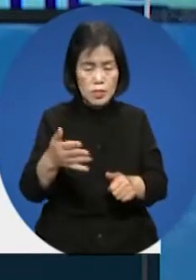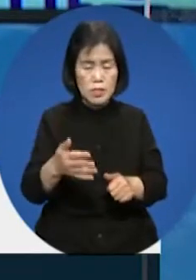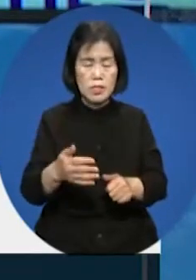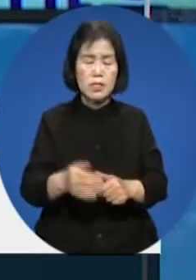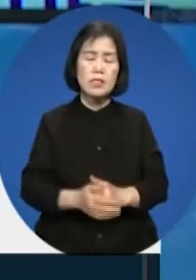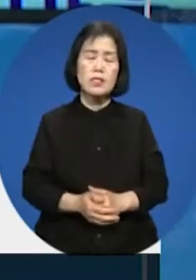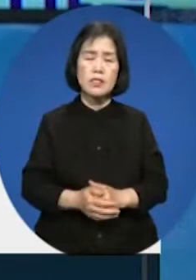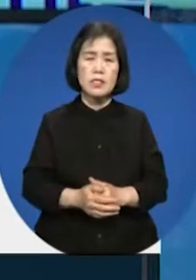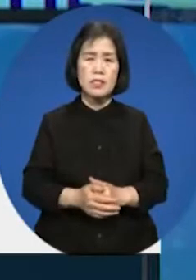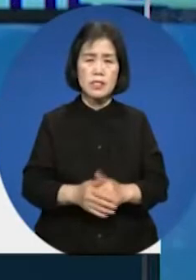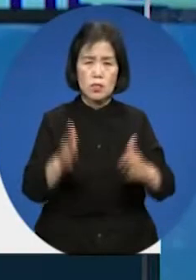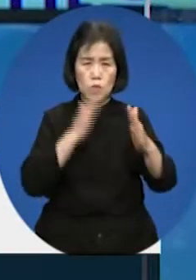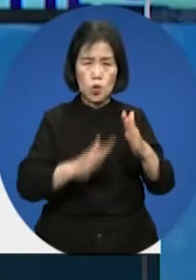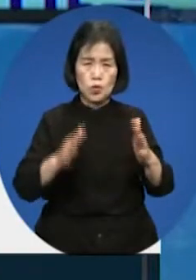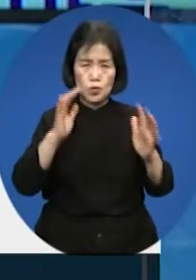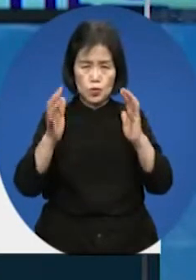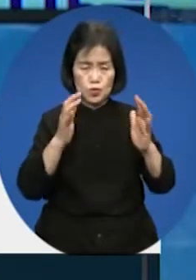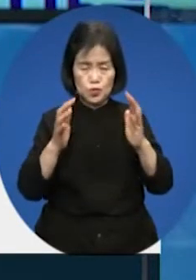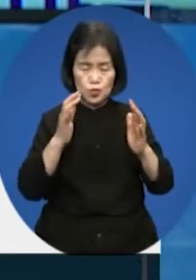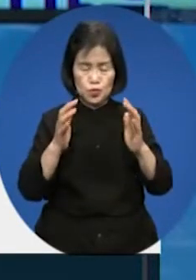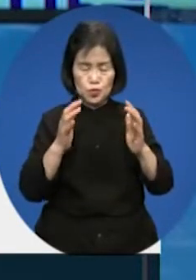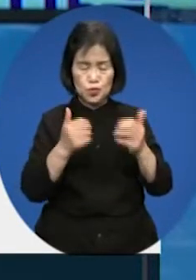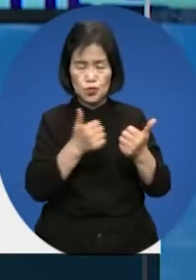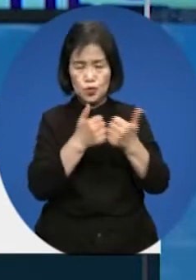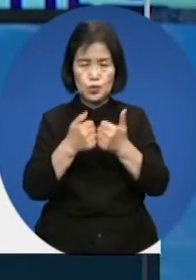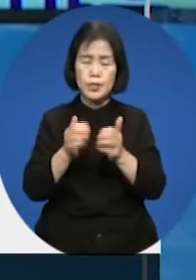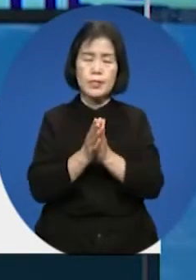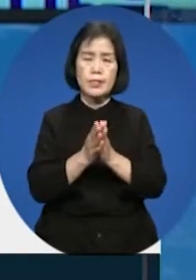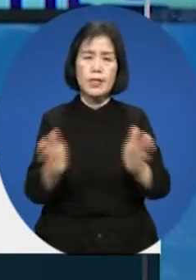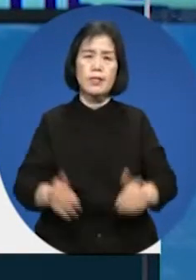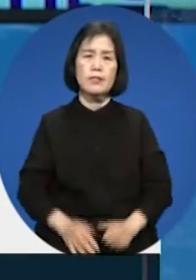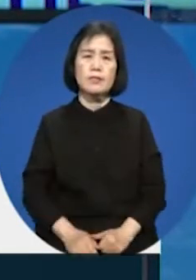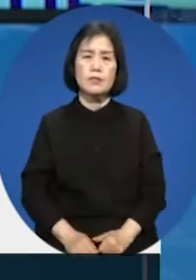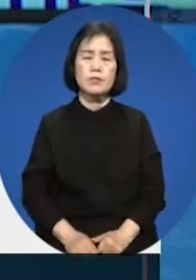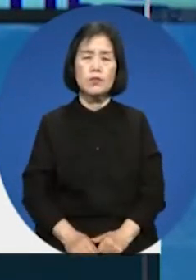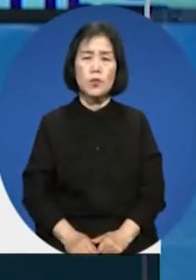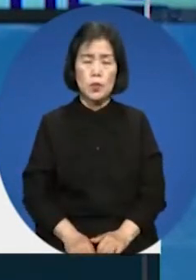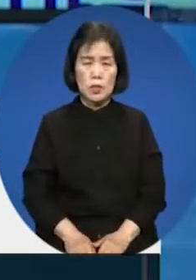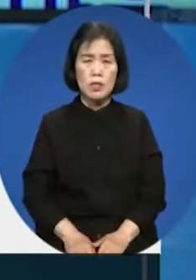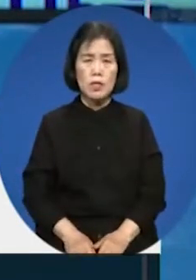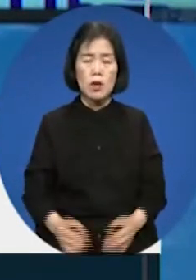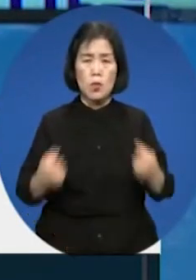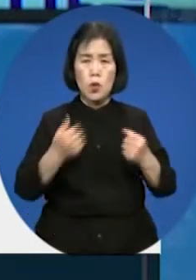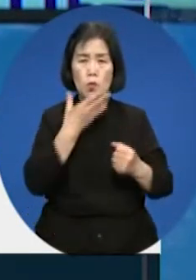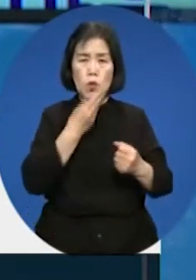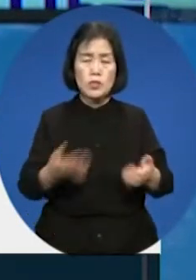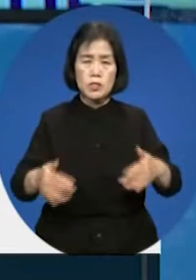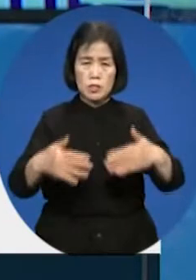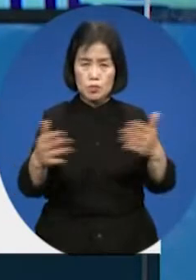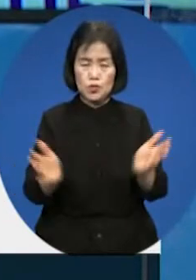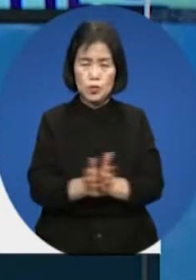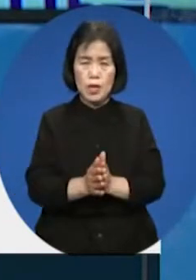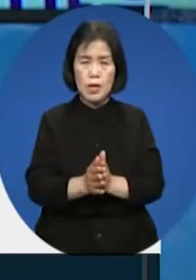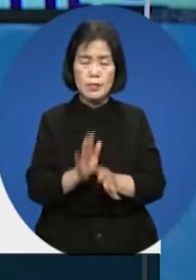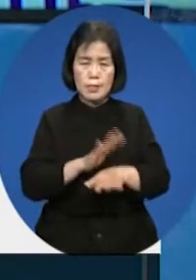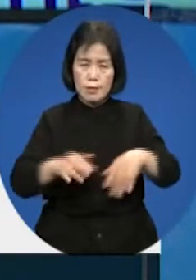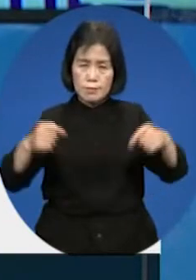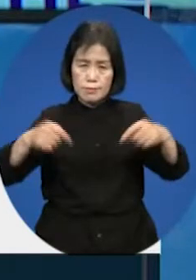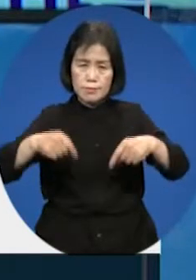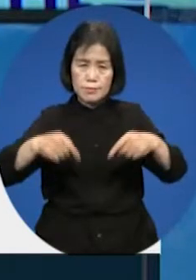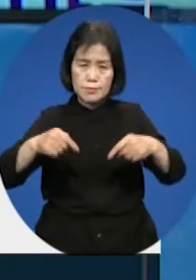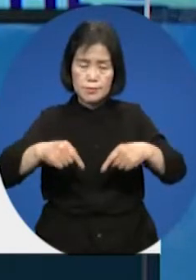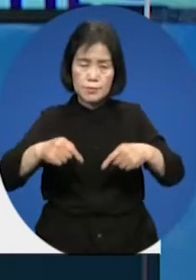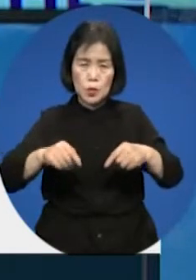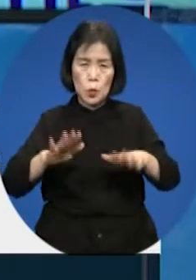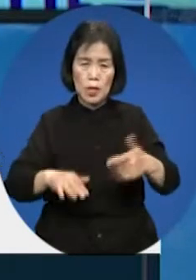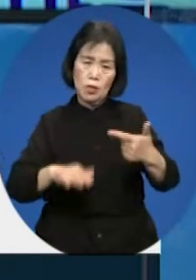현재 공론화위원회에서 논의를 시작했습니다. 그래서 올해 보건복지부하고 네. 사회보장 협의를 잘 거쳐서 빠르면